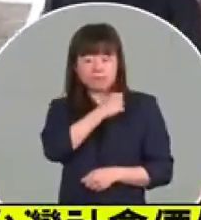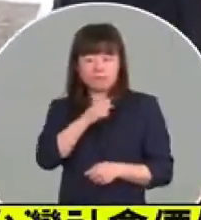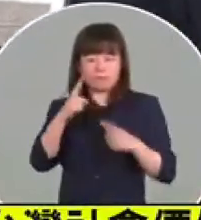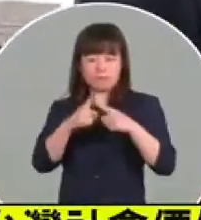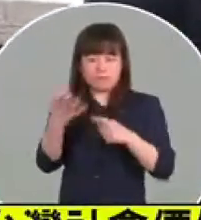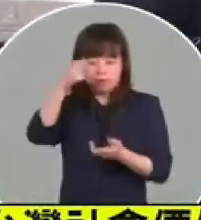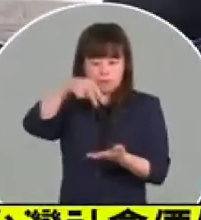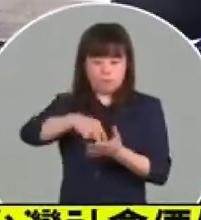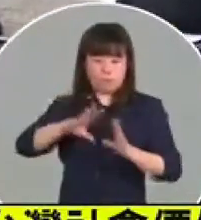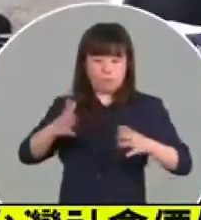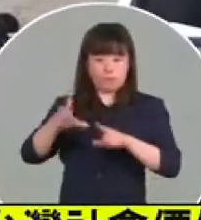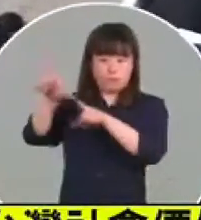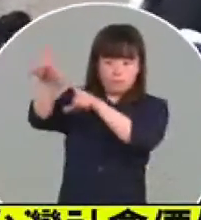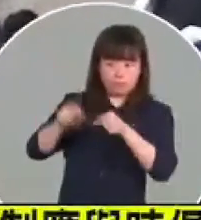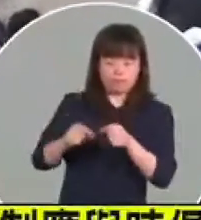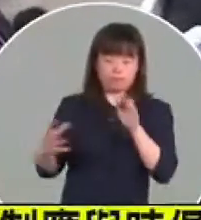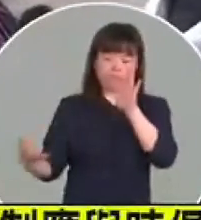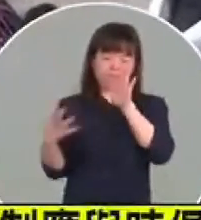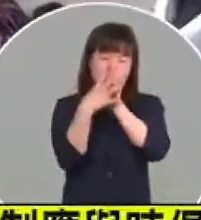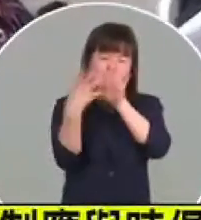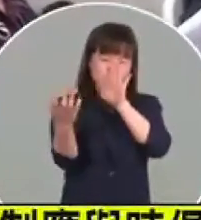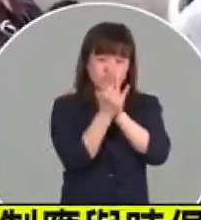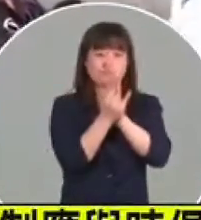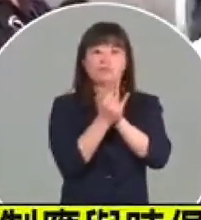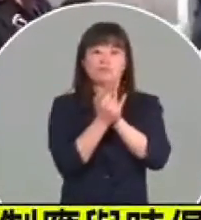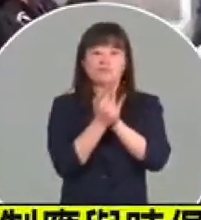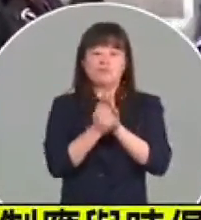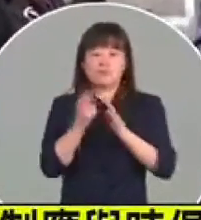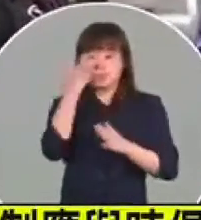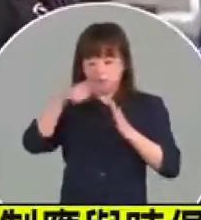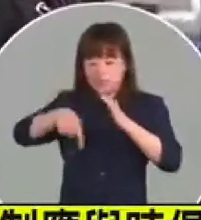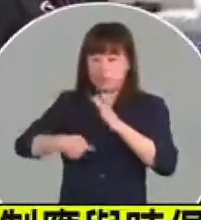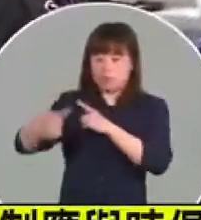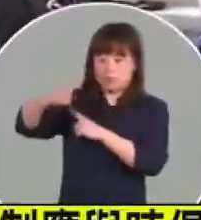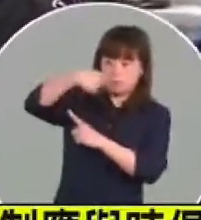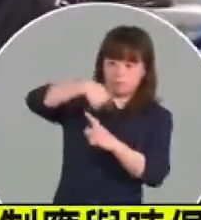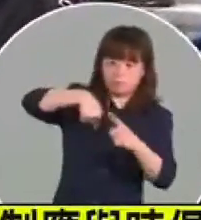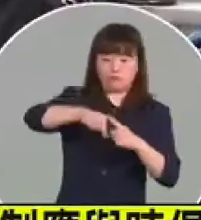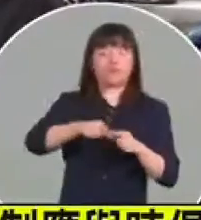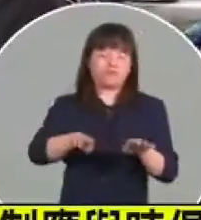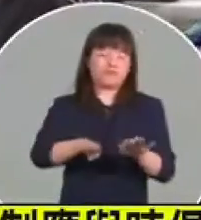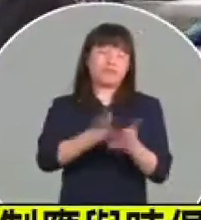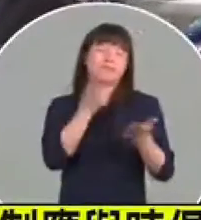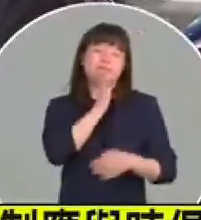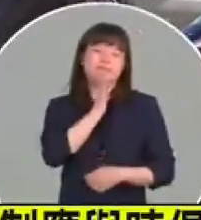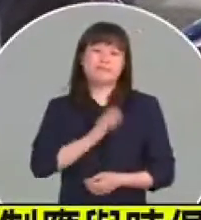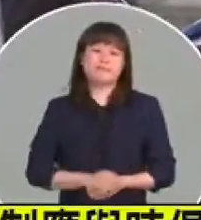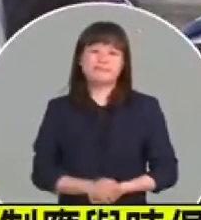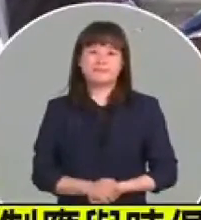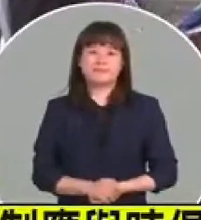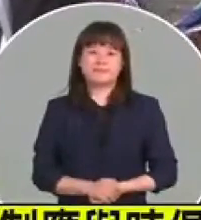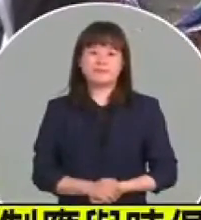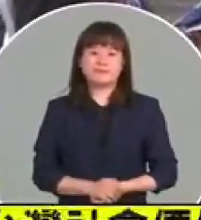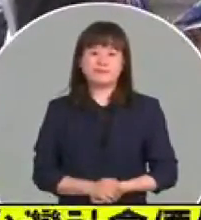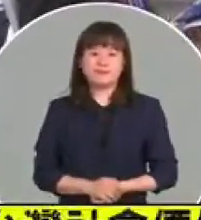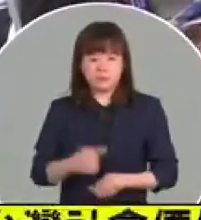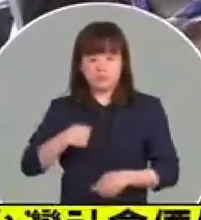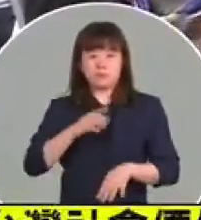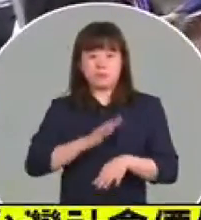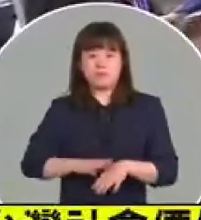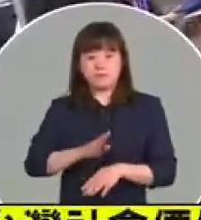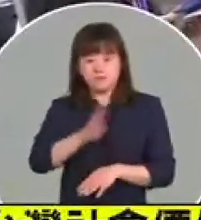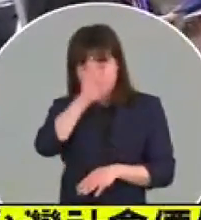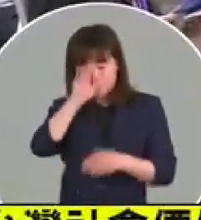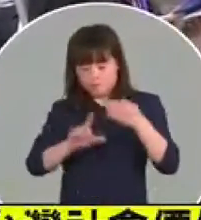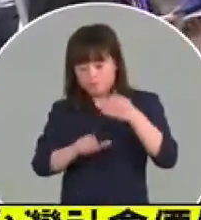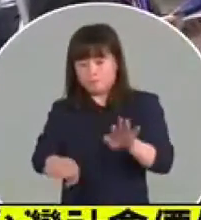实人权立国理念的里程碑，也是监察院转型的起点。我也会